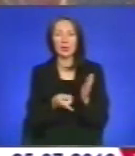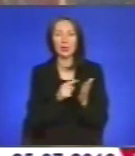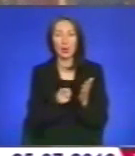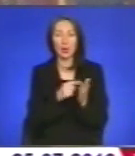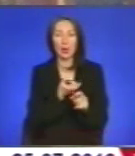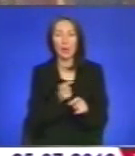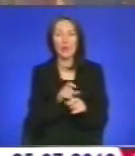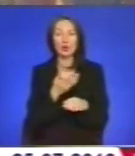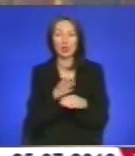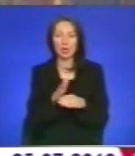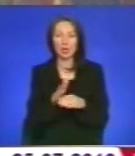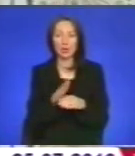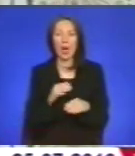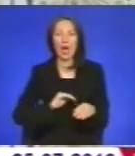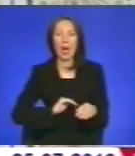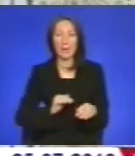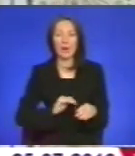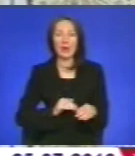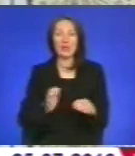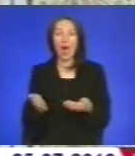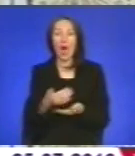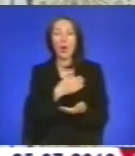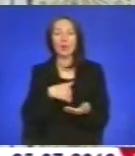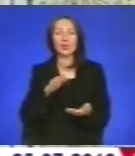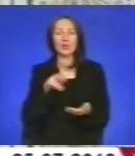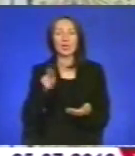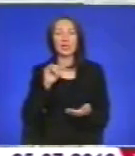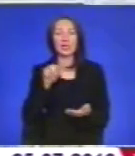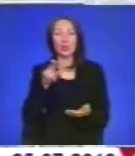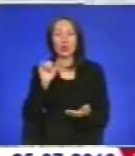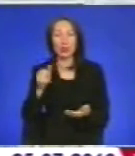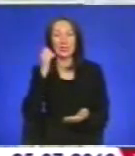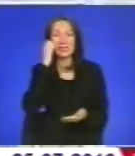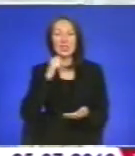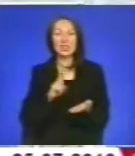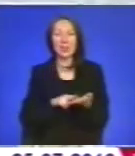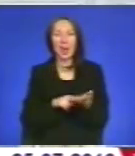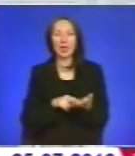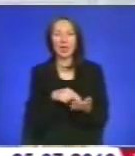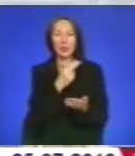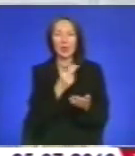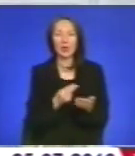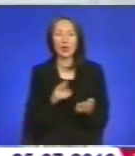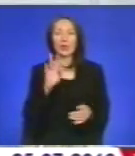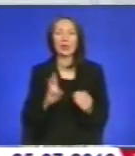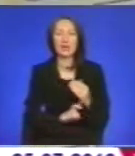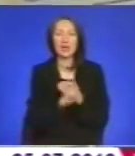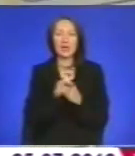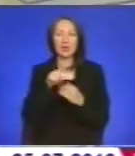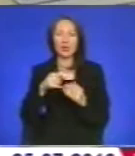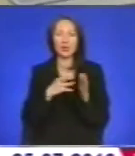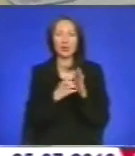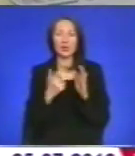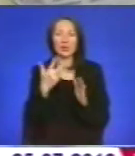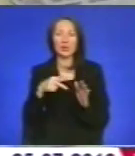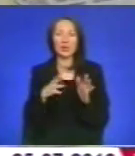частина експонатів з приватної колекції Василя Дідуха. Найстаріша марка із зображенням церкви 1939 року.